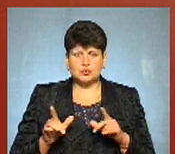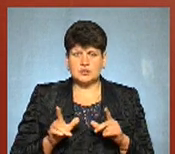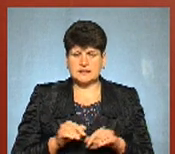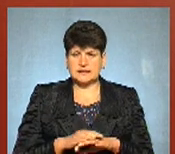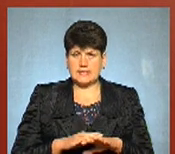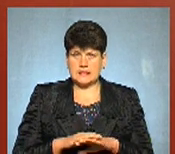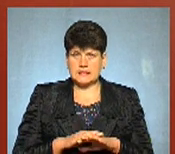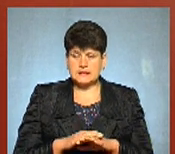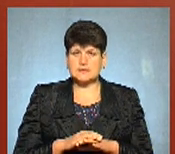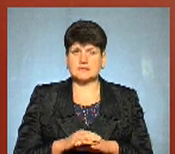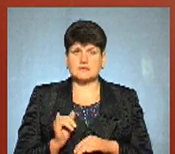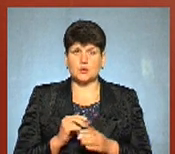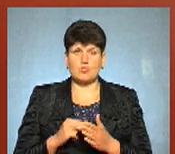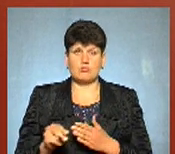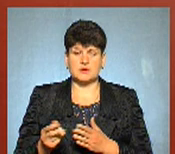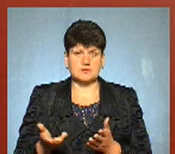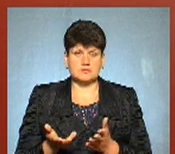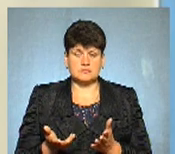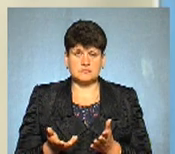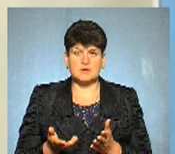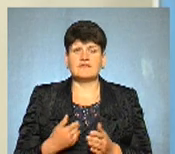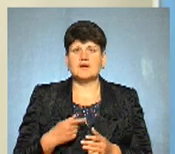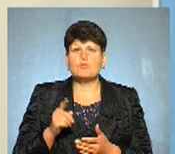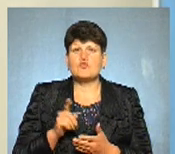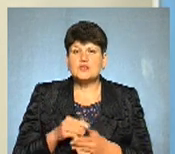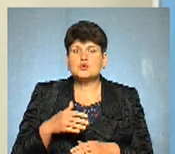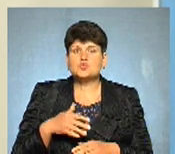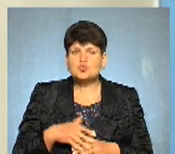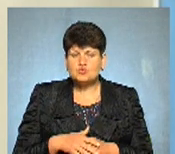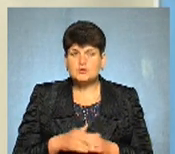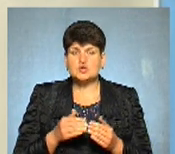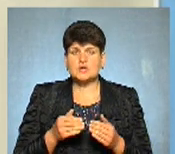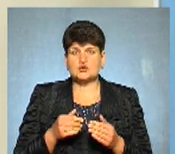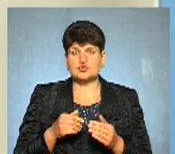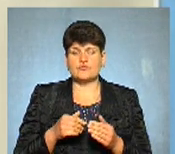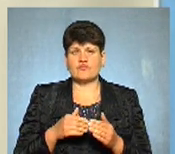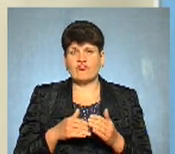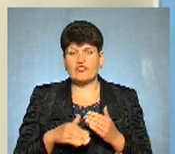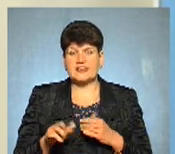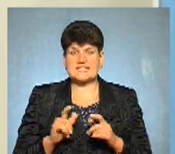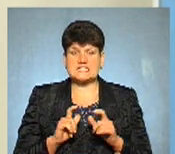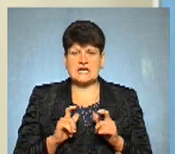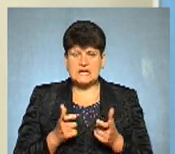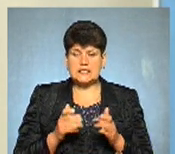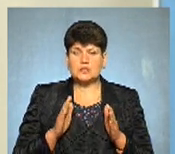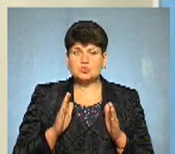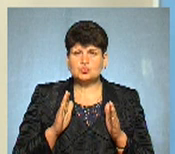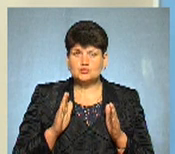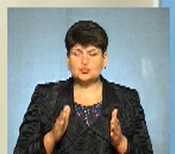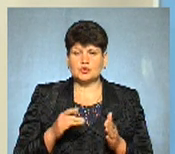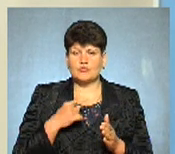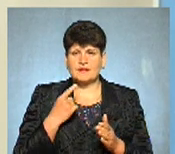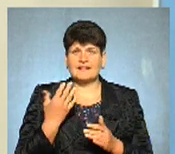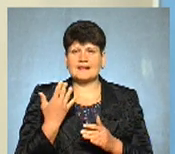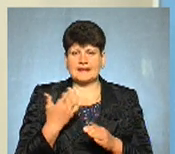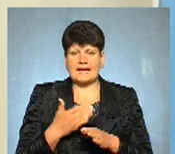ринків і, власне, купити. Ми повинні зрозуміти, що вихід з карантину у нас буде тривати, як уряд анонсував,